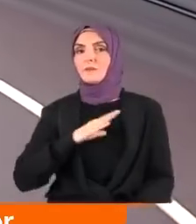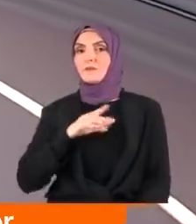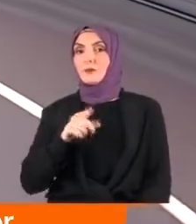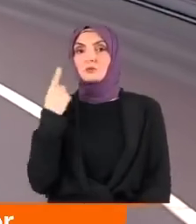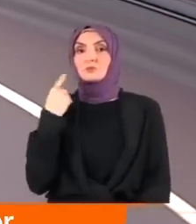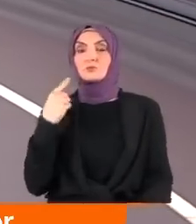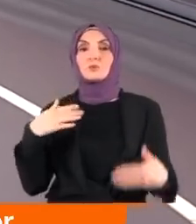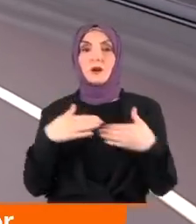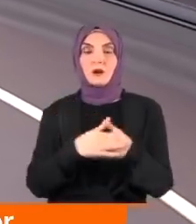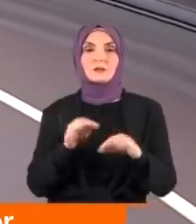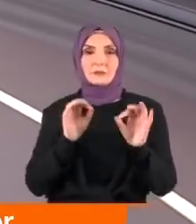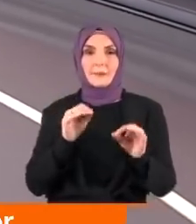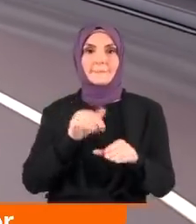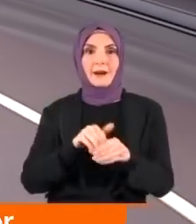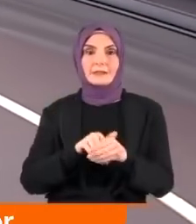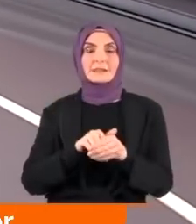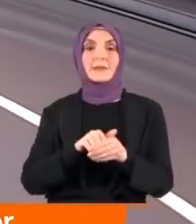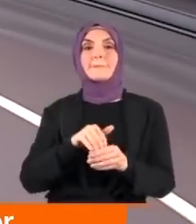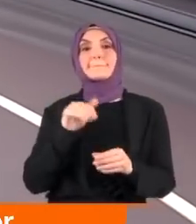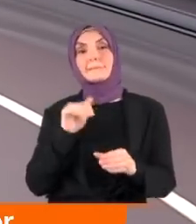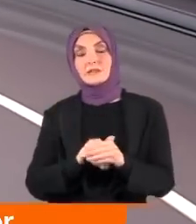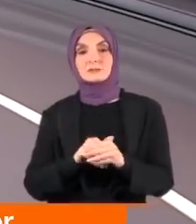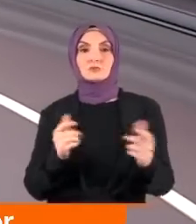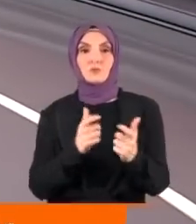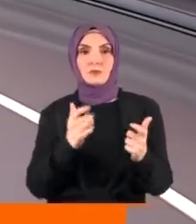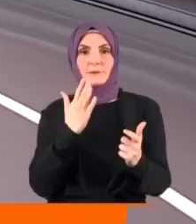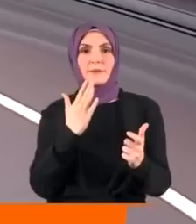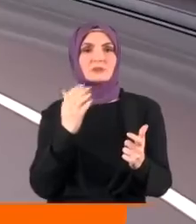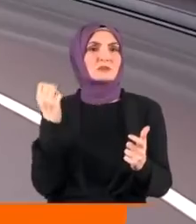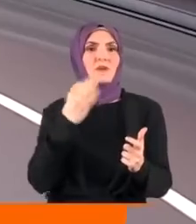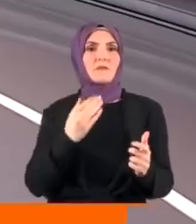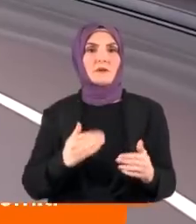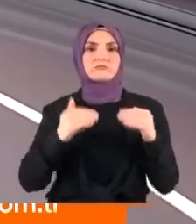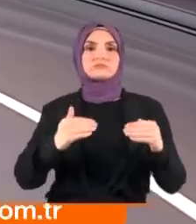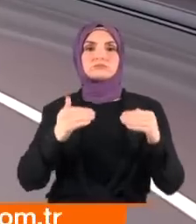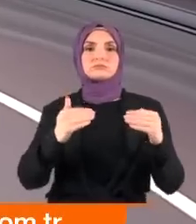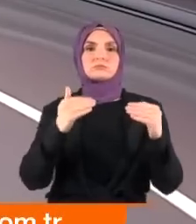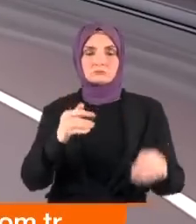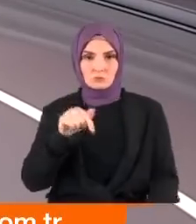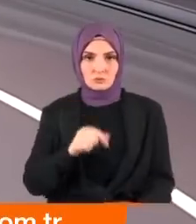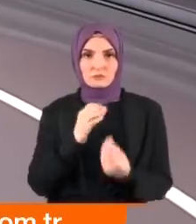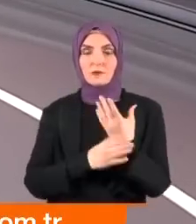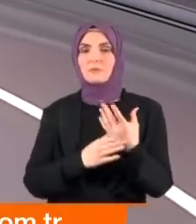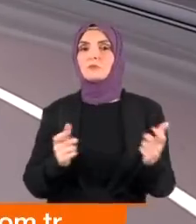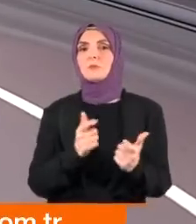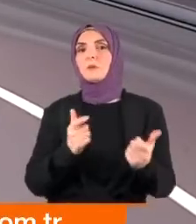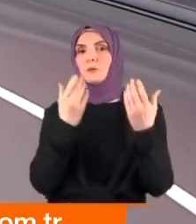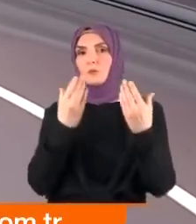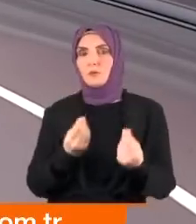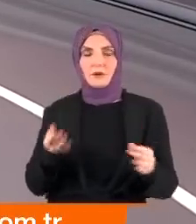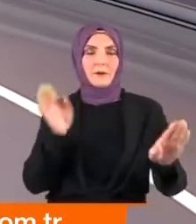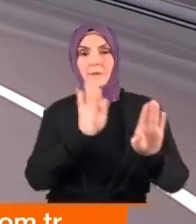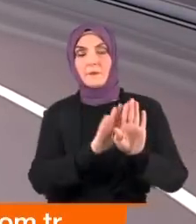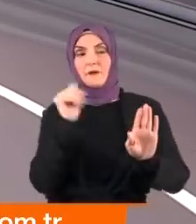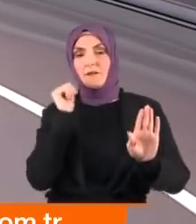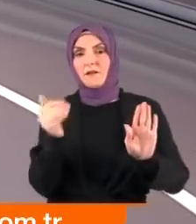toplantısı 5 kez ertelenerek ancak bu sabah saatlerinde toplanabildi. Kapalı kapılar ardında yaşanan koltuk savaşlarının perde arkası